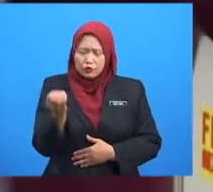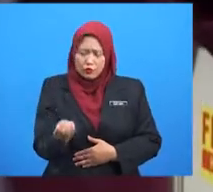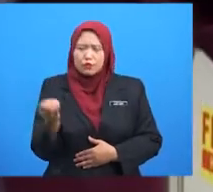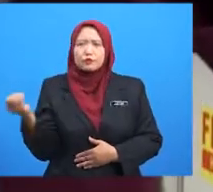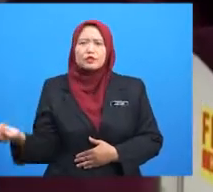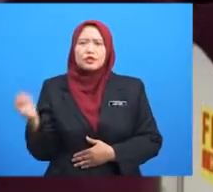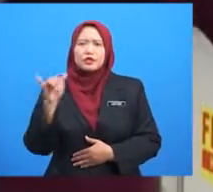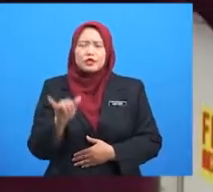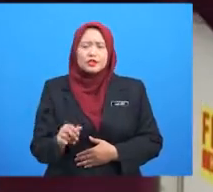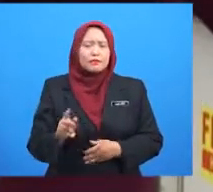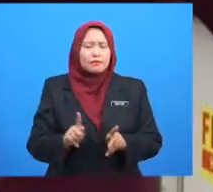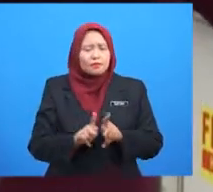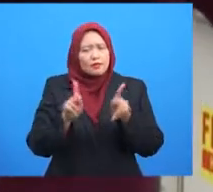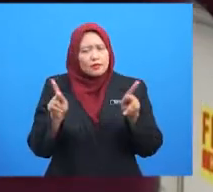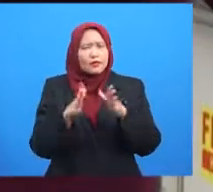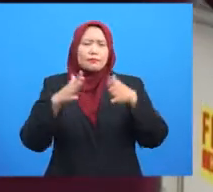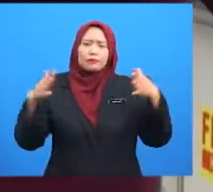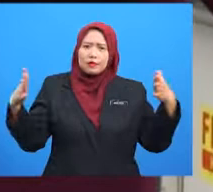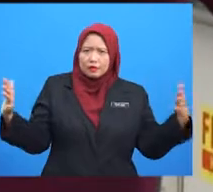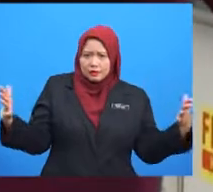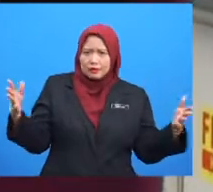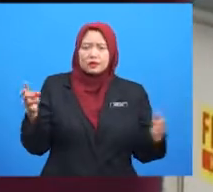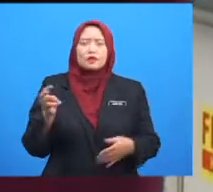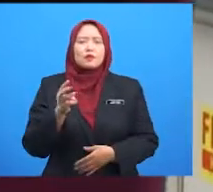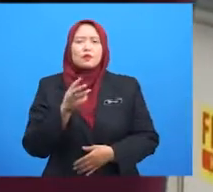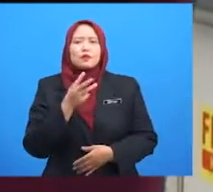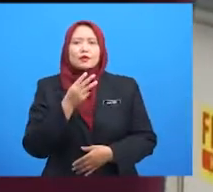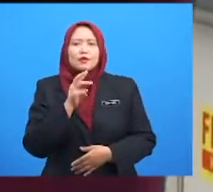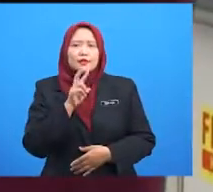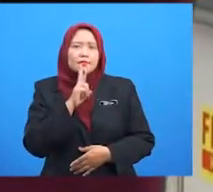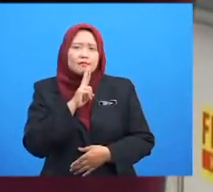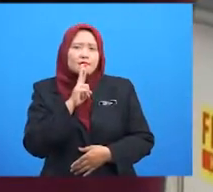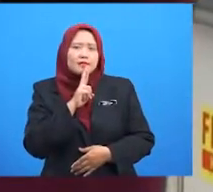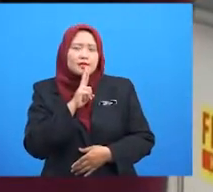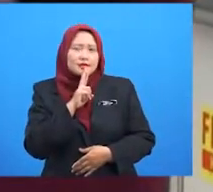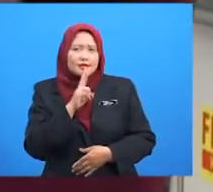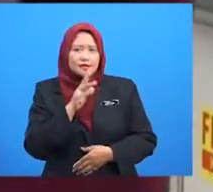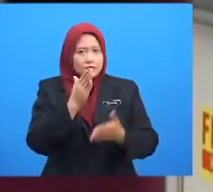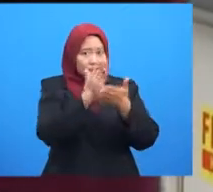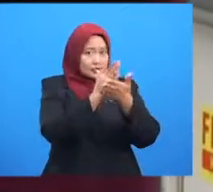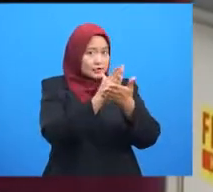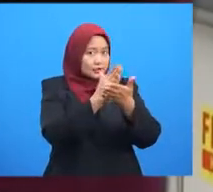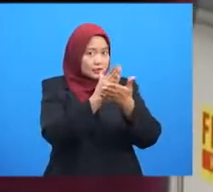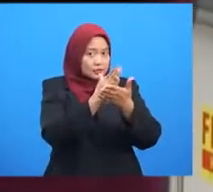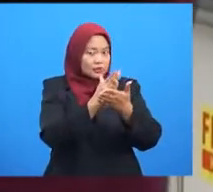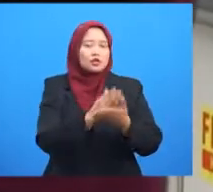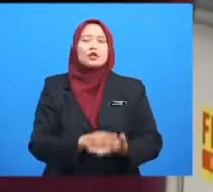banyak menyerap air warna merah itu ialah yang di tengah-tengah, iaitu kertas